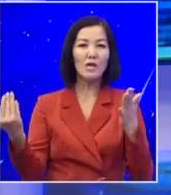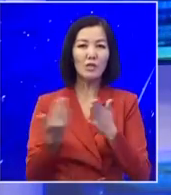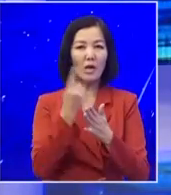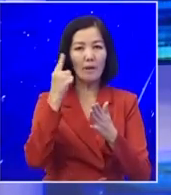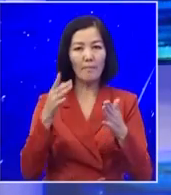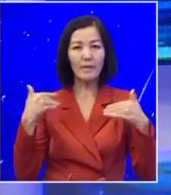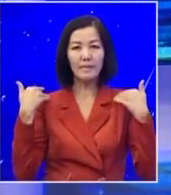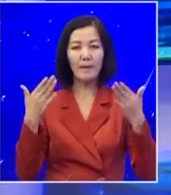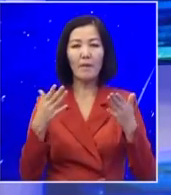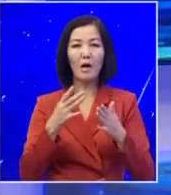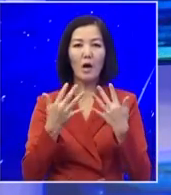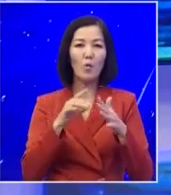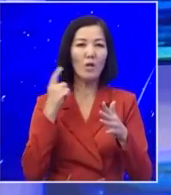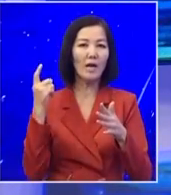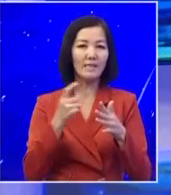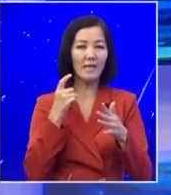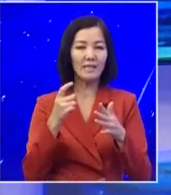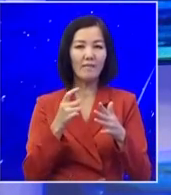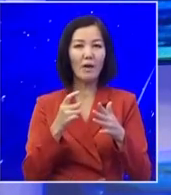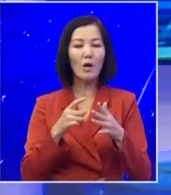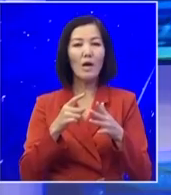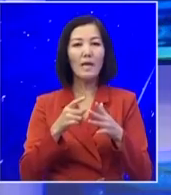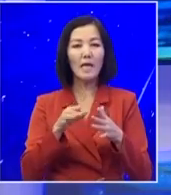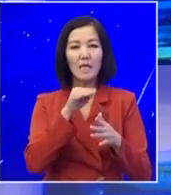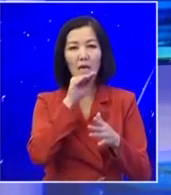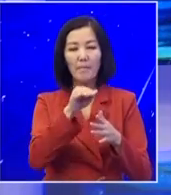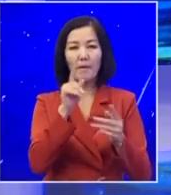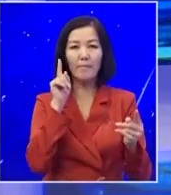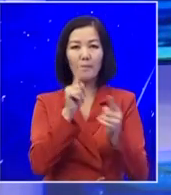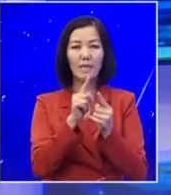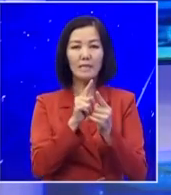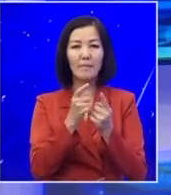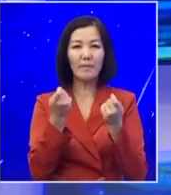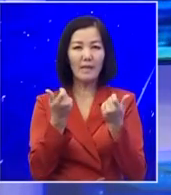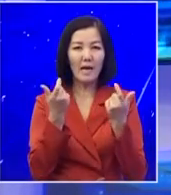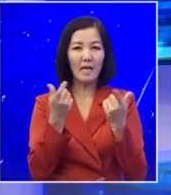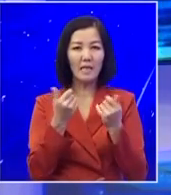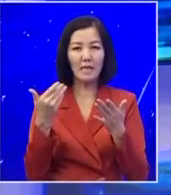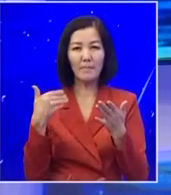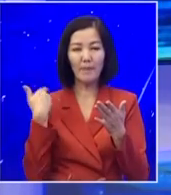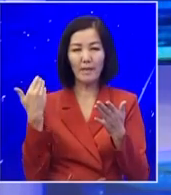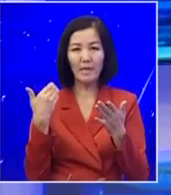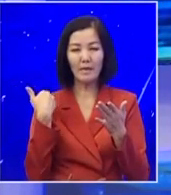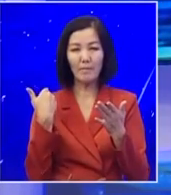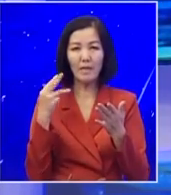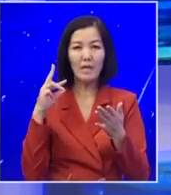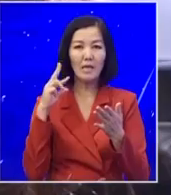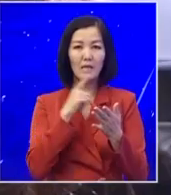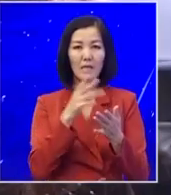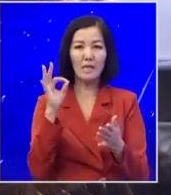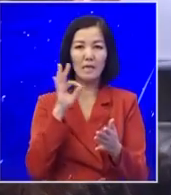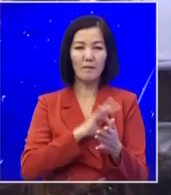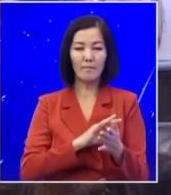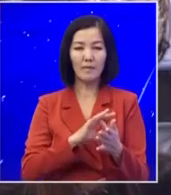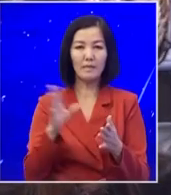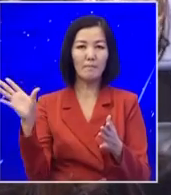ынталы шаруашылықтар өкілдері отандық ғалымдармен кездесіп, дақылдың артықшылықтарымен тиімді тұстарына қанықты.